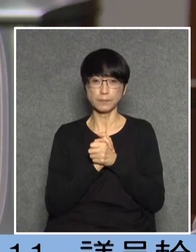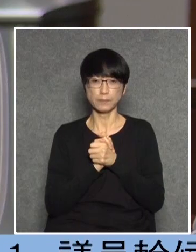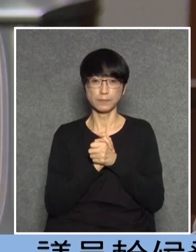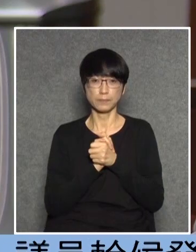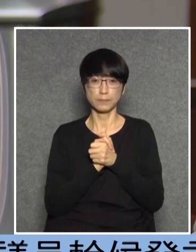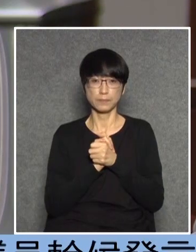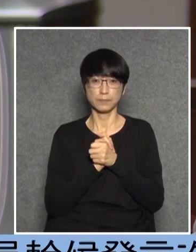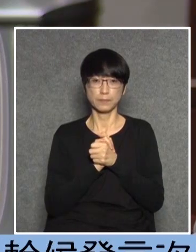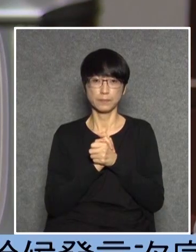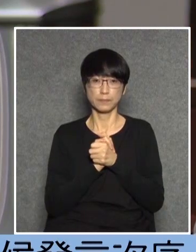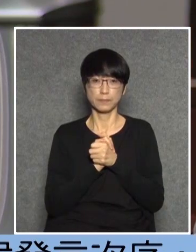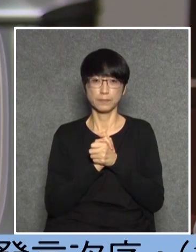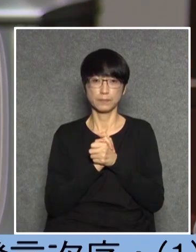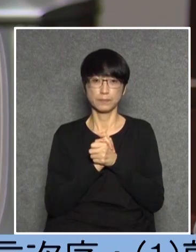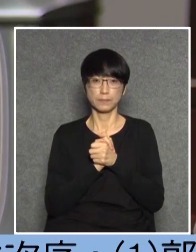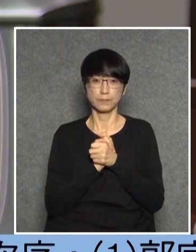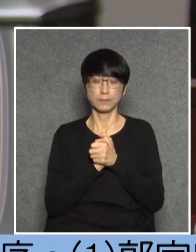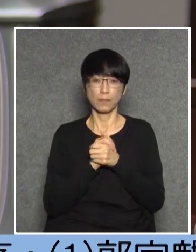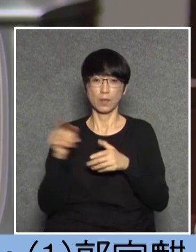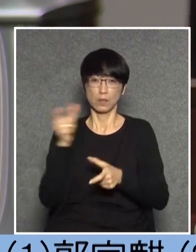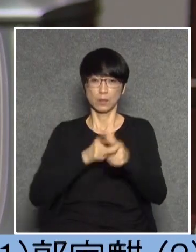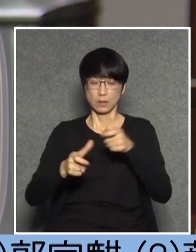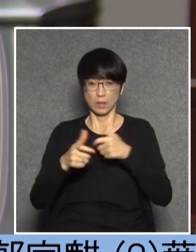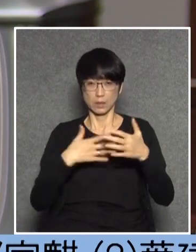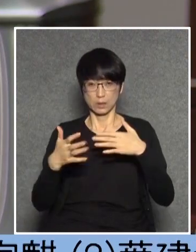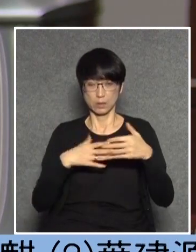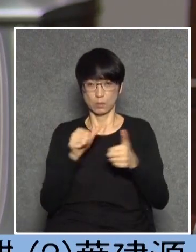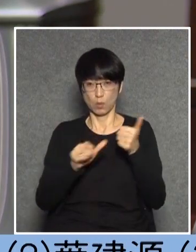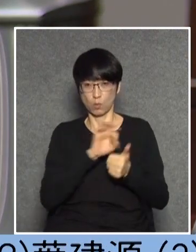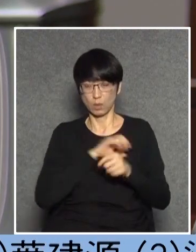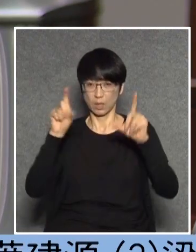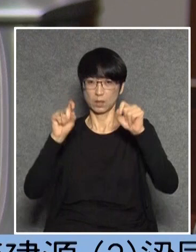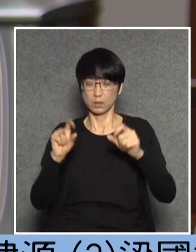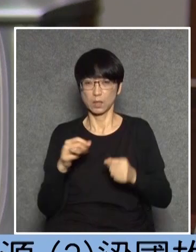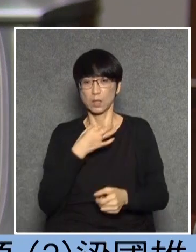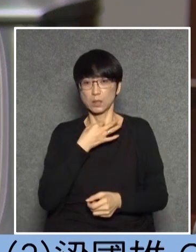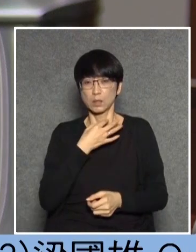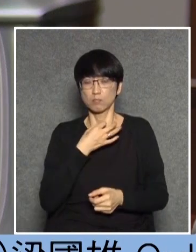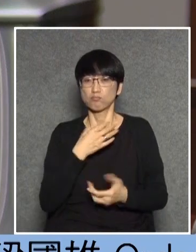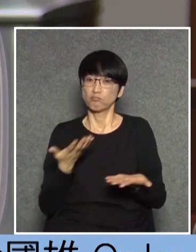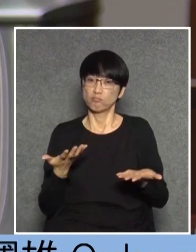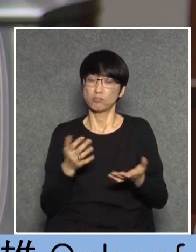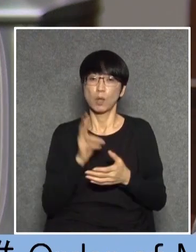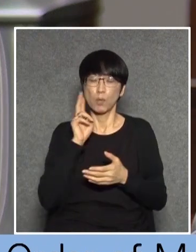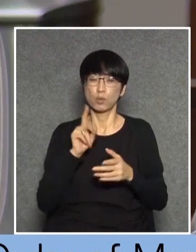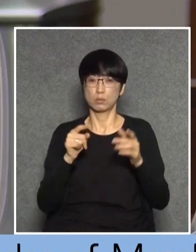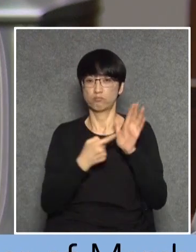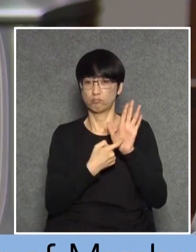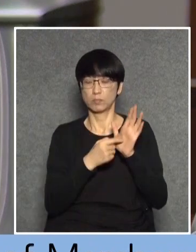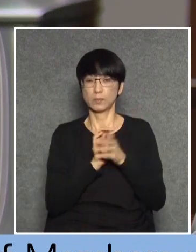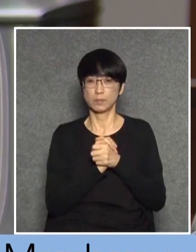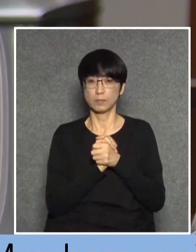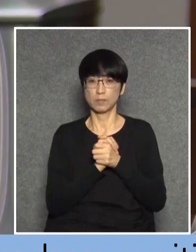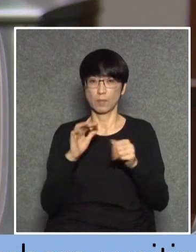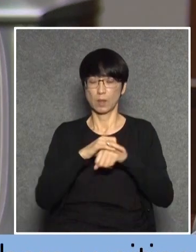嗱，佢冇同即系话经济事务委员会啲议员解释清楚，而且越描越黑。例如，譬如我举例，佢话全